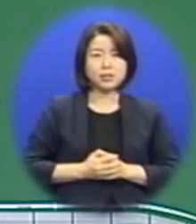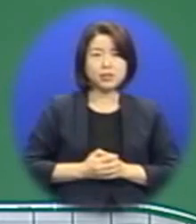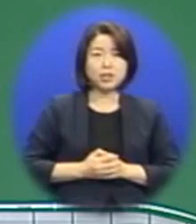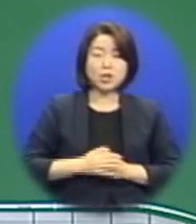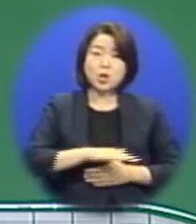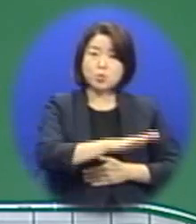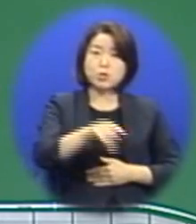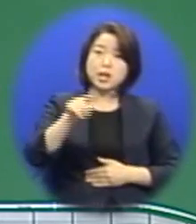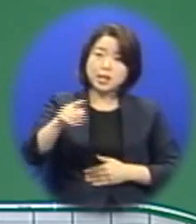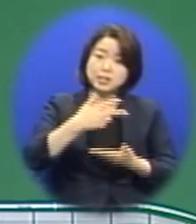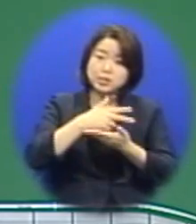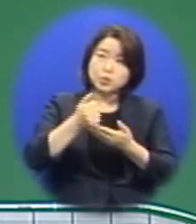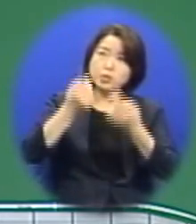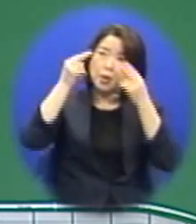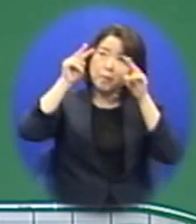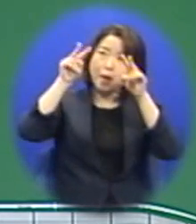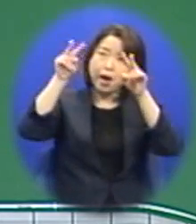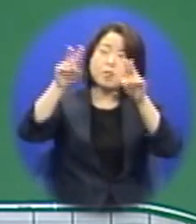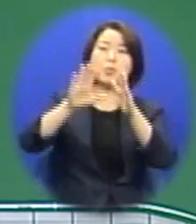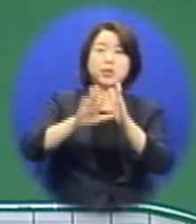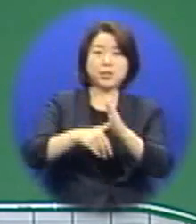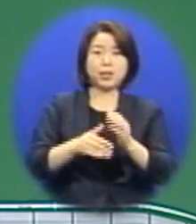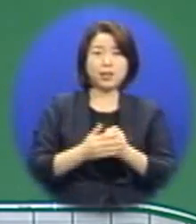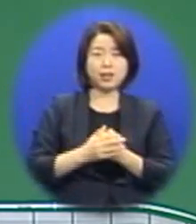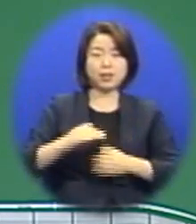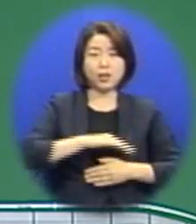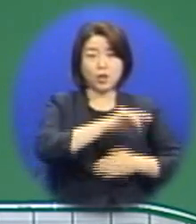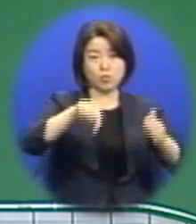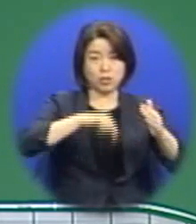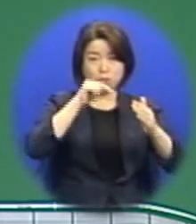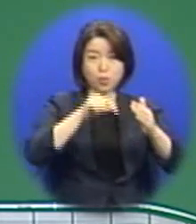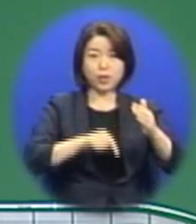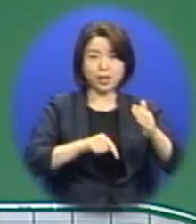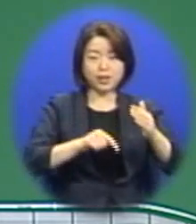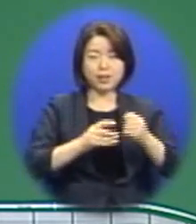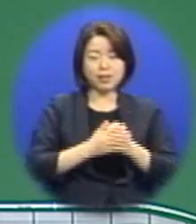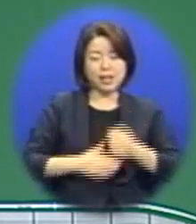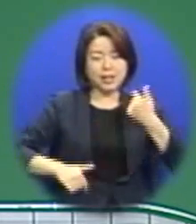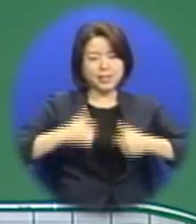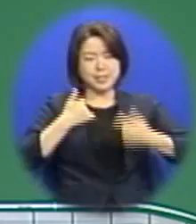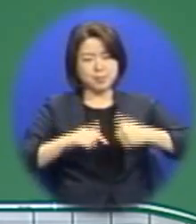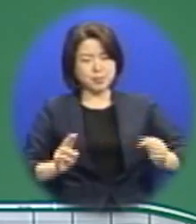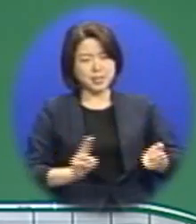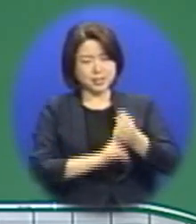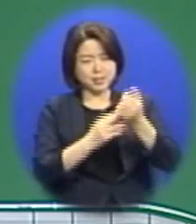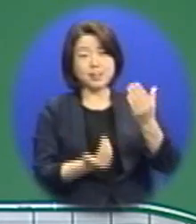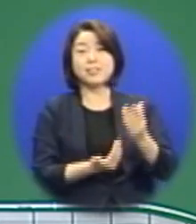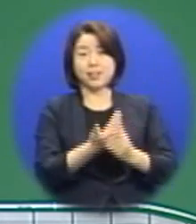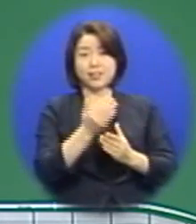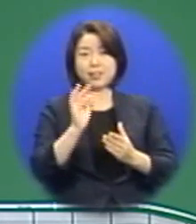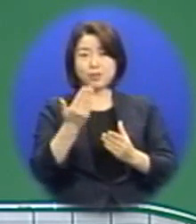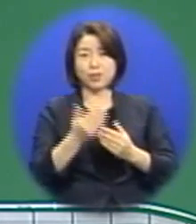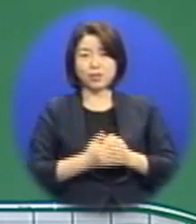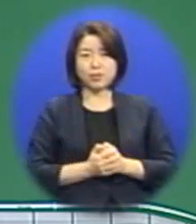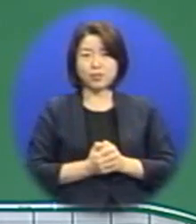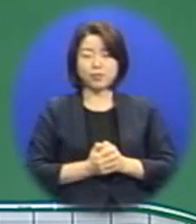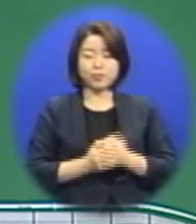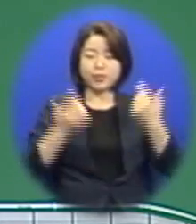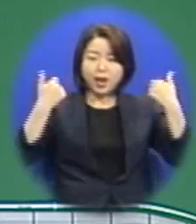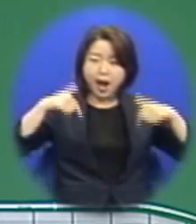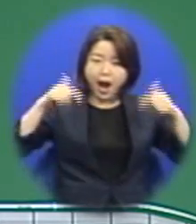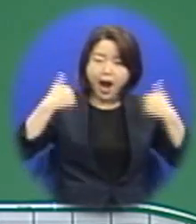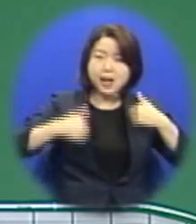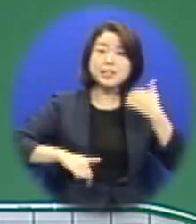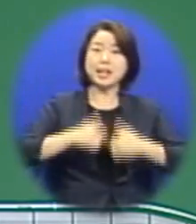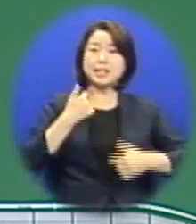주님을 바라보게 될 때 우리 속에 기쁨의 기적이 일어납니다. 항상